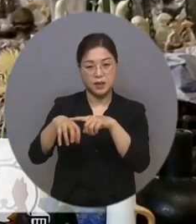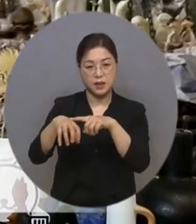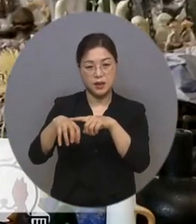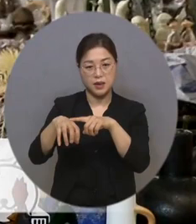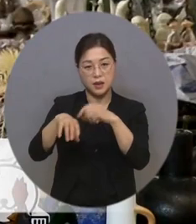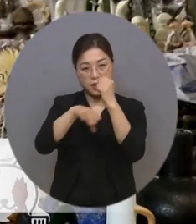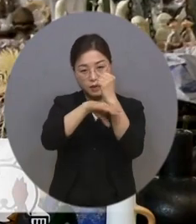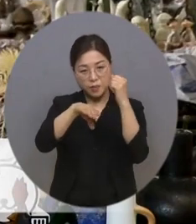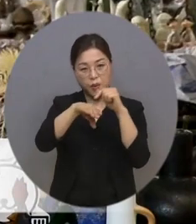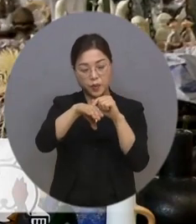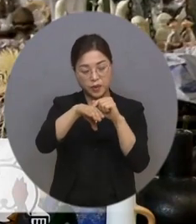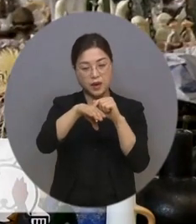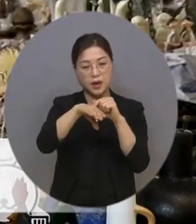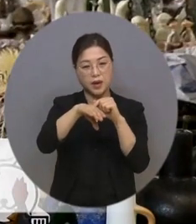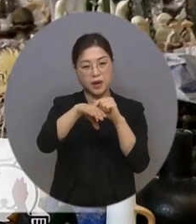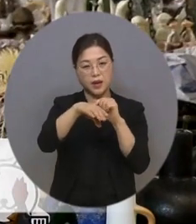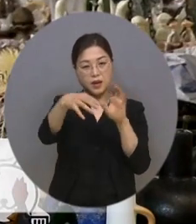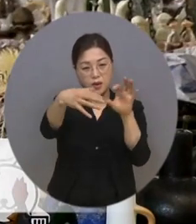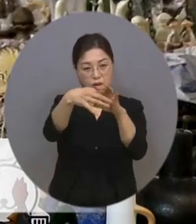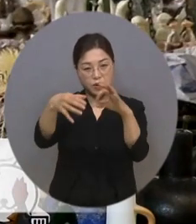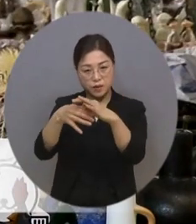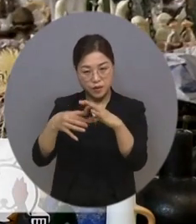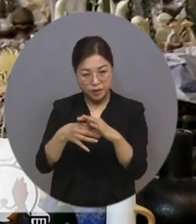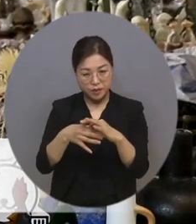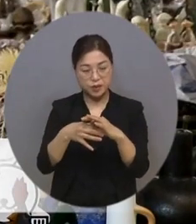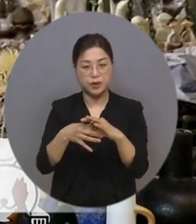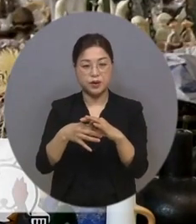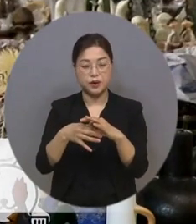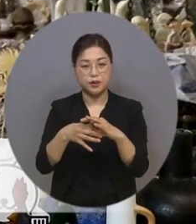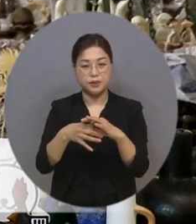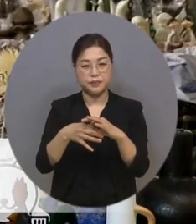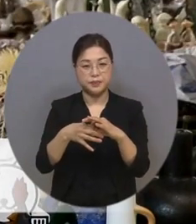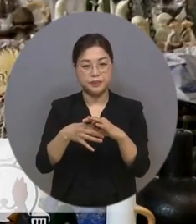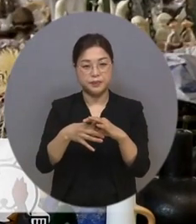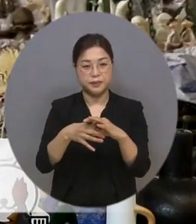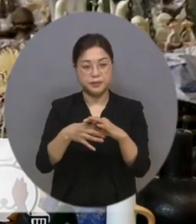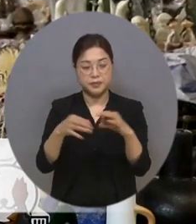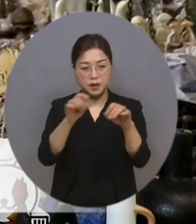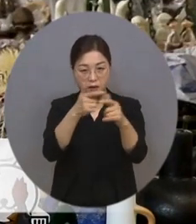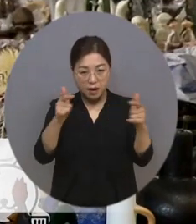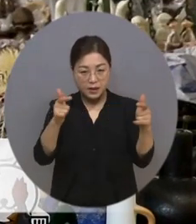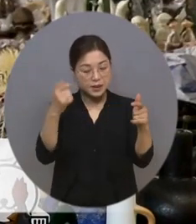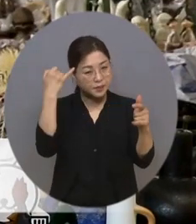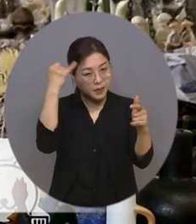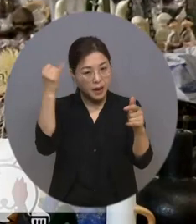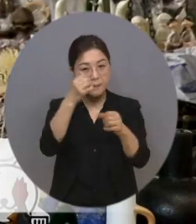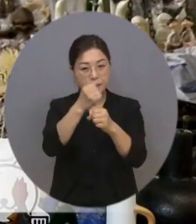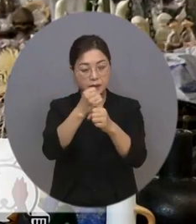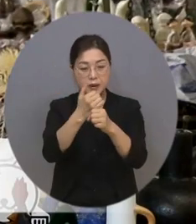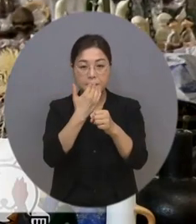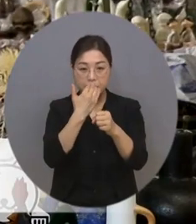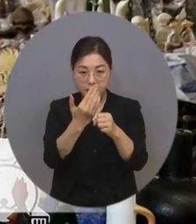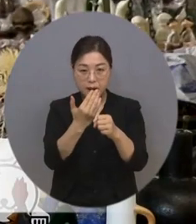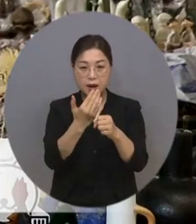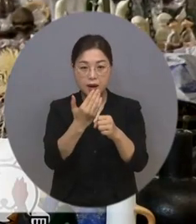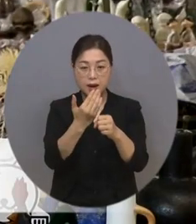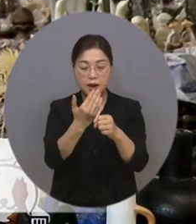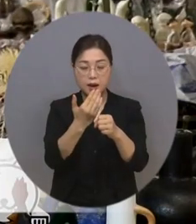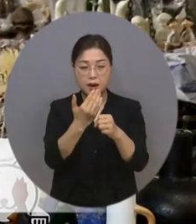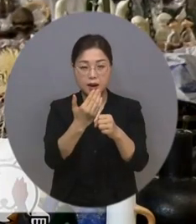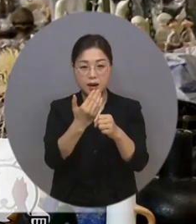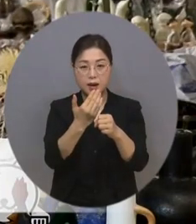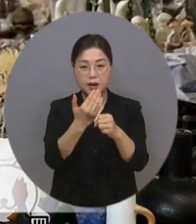예시하며 그 역할을 준비하고 다 할 수 있도록 다양한 작품의 창작을 할 수